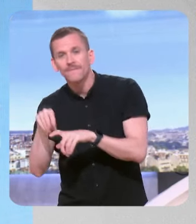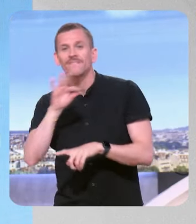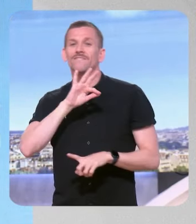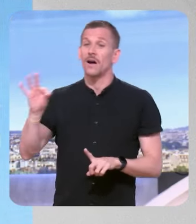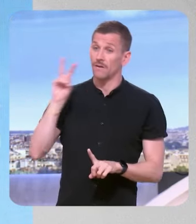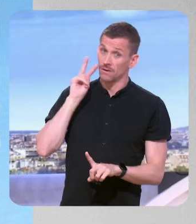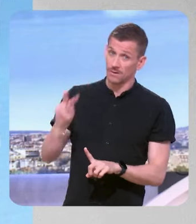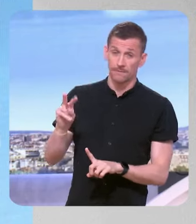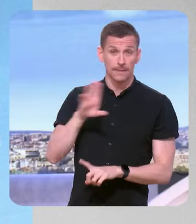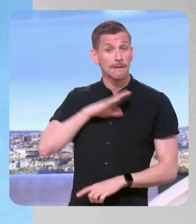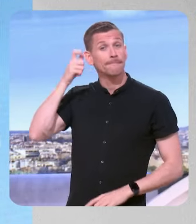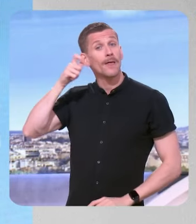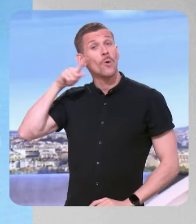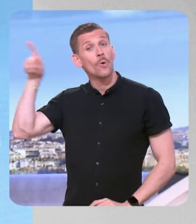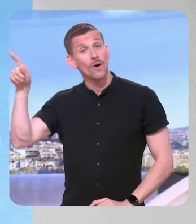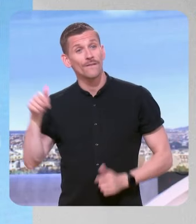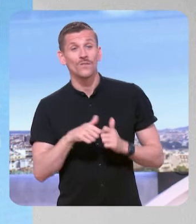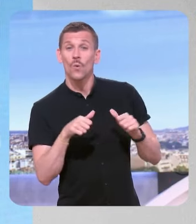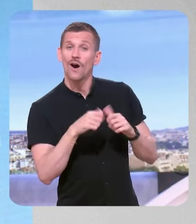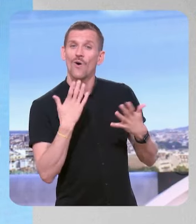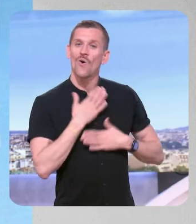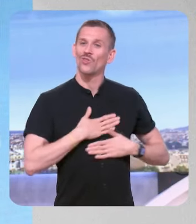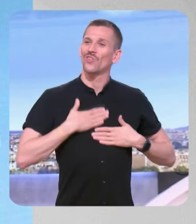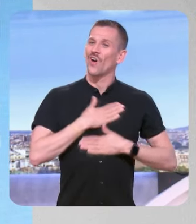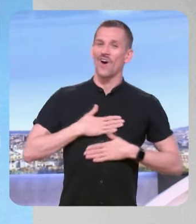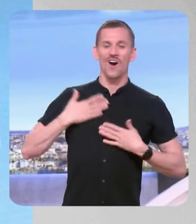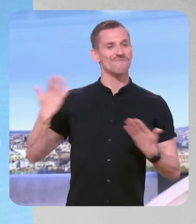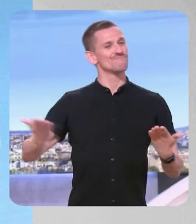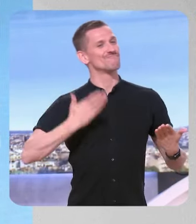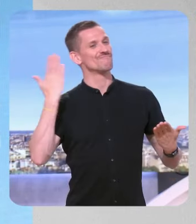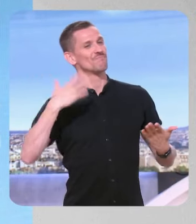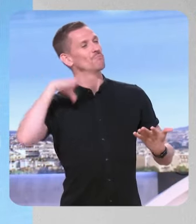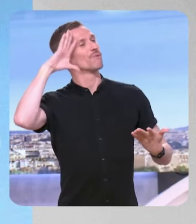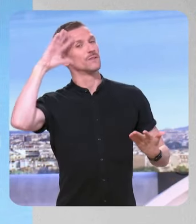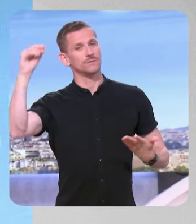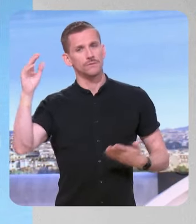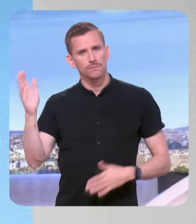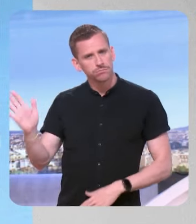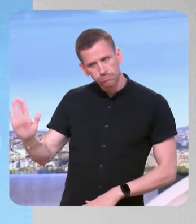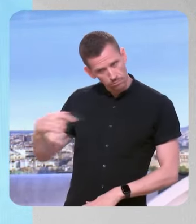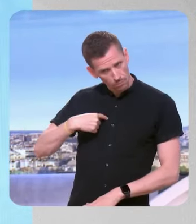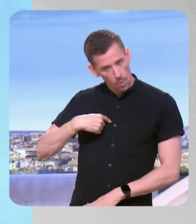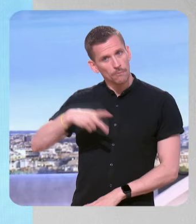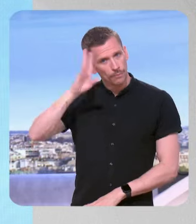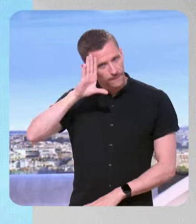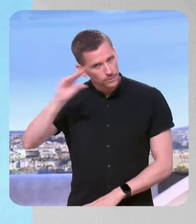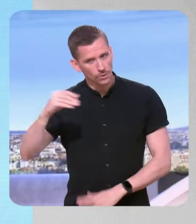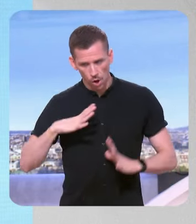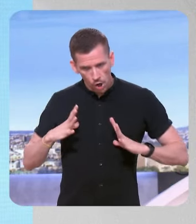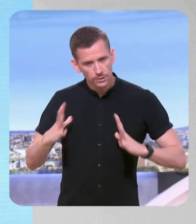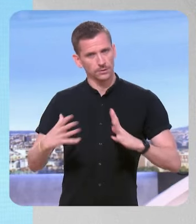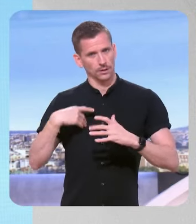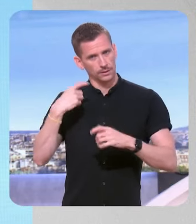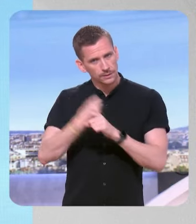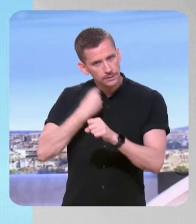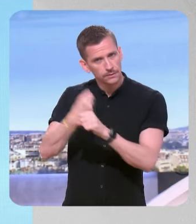Macron se réjouissait d'avoir des amateurs nous nous étions au moins des vrais professionnels engagés au service fr toujours on un parti de gouvernement ça fait 12 ans que vous avez pas